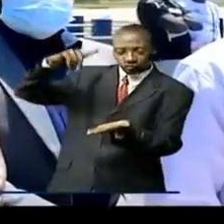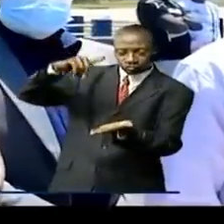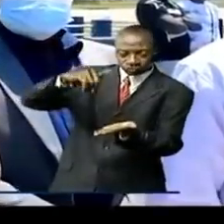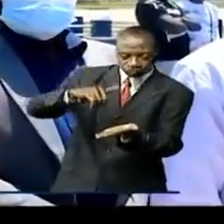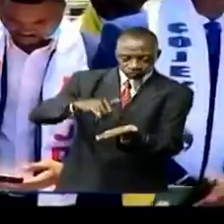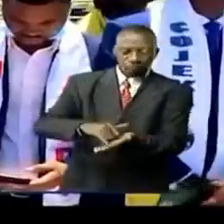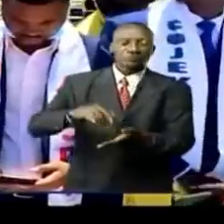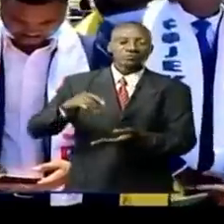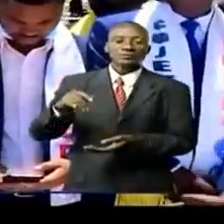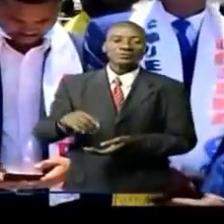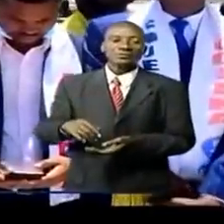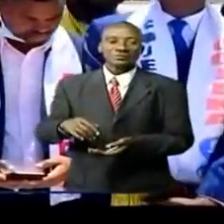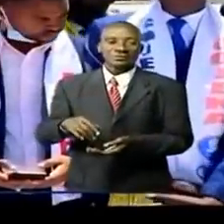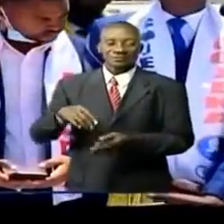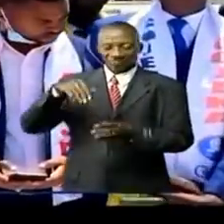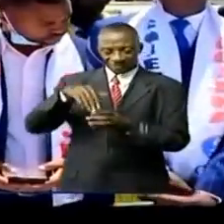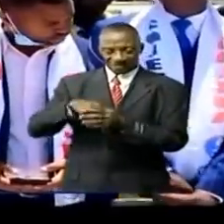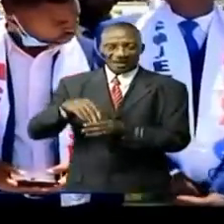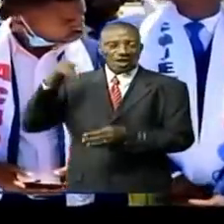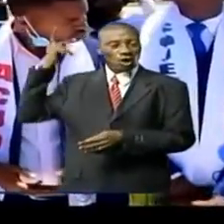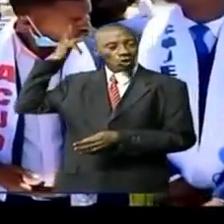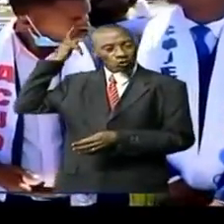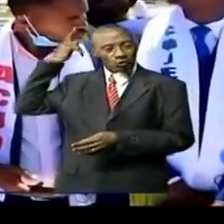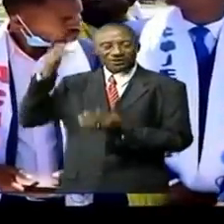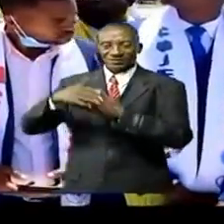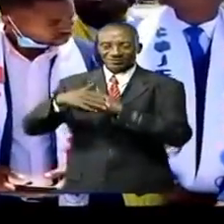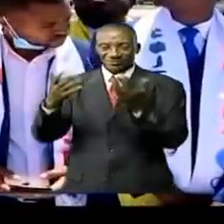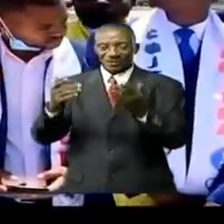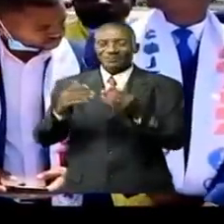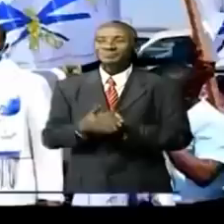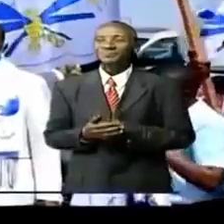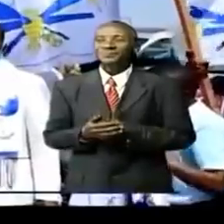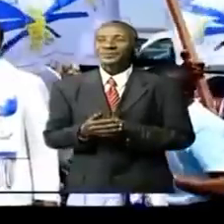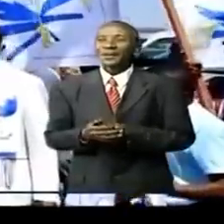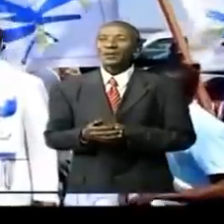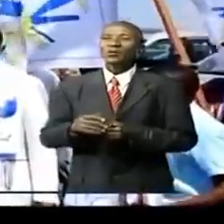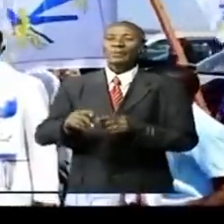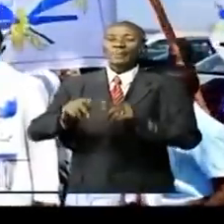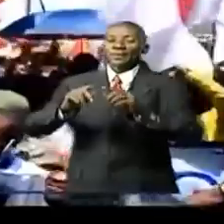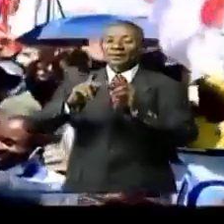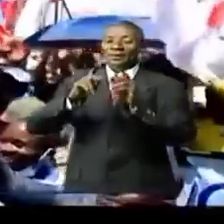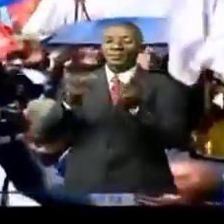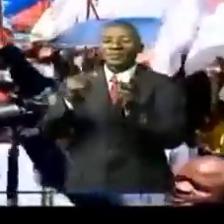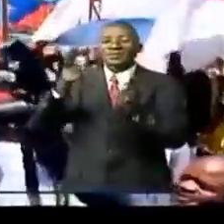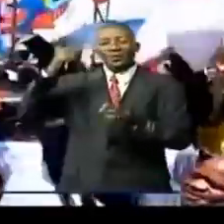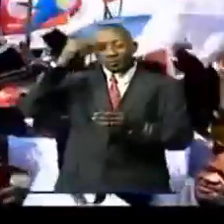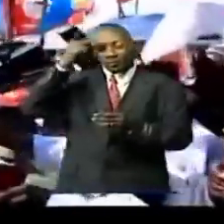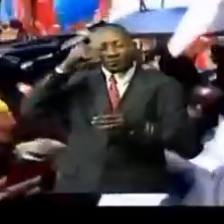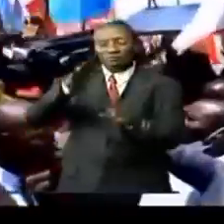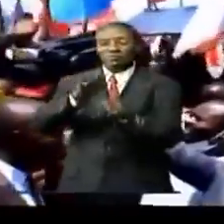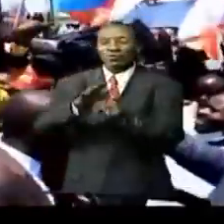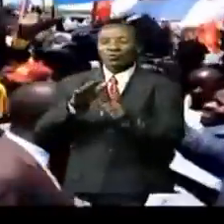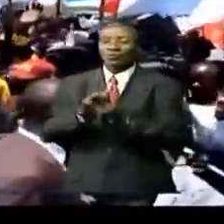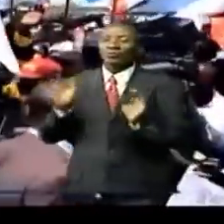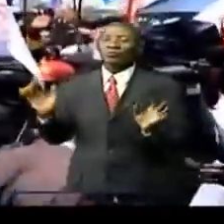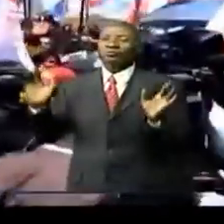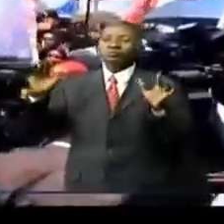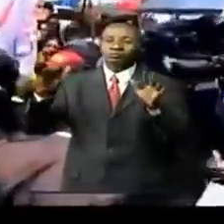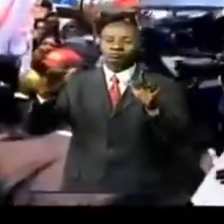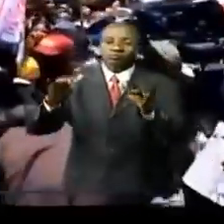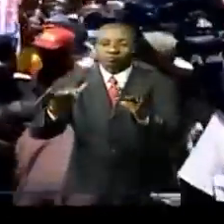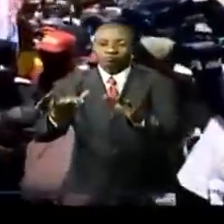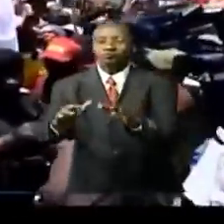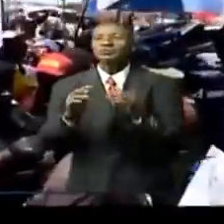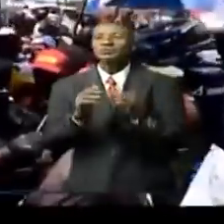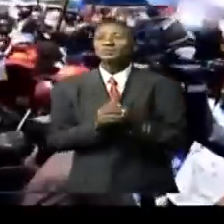cadres et militants des formations politiques de l'Union sacrée de la nation étaient en nombre. Ceci n'est qu'une traduction éloquente de l'unité